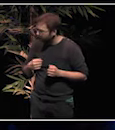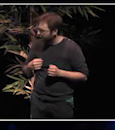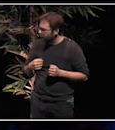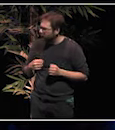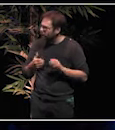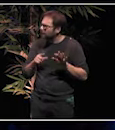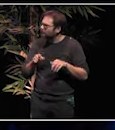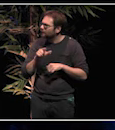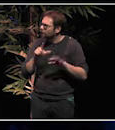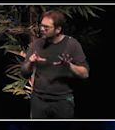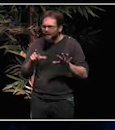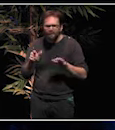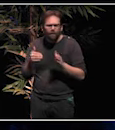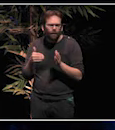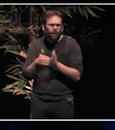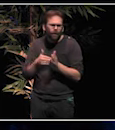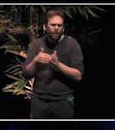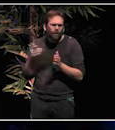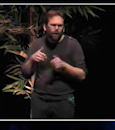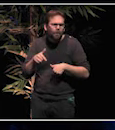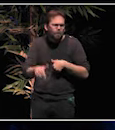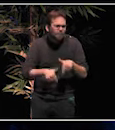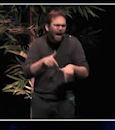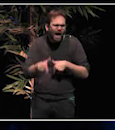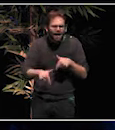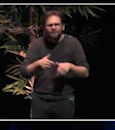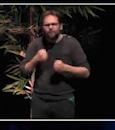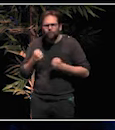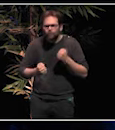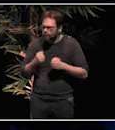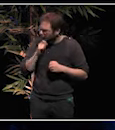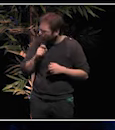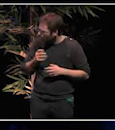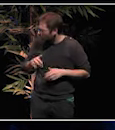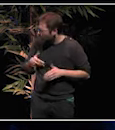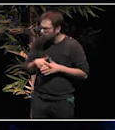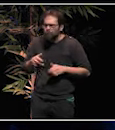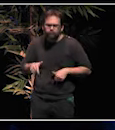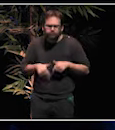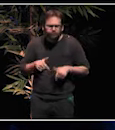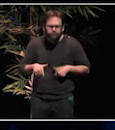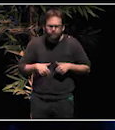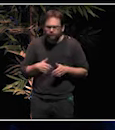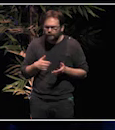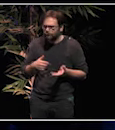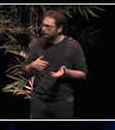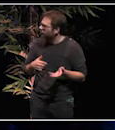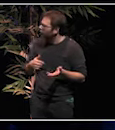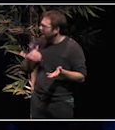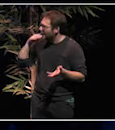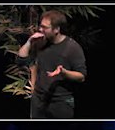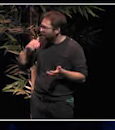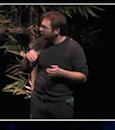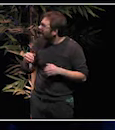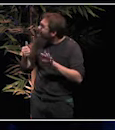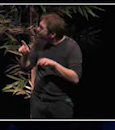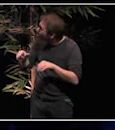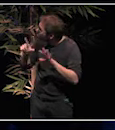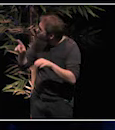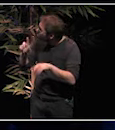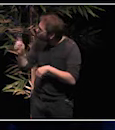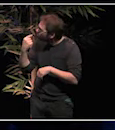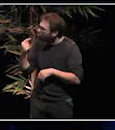6,7, ouais, c'est encore entre la marche, là, ouais, si tu as envie de trottiner, ouais, de marcher. Ça, on est vraiment la limite. C'est 6,7 là. Ça, ouais. Voilà, ça